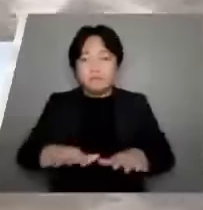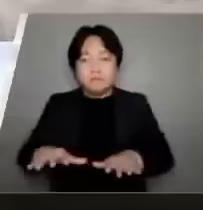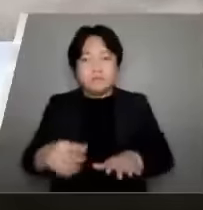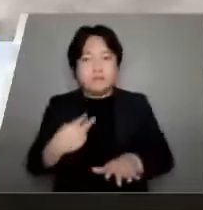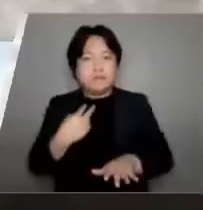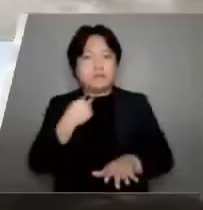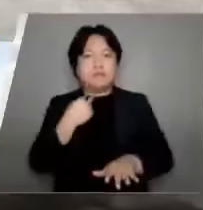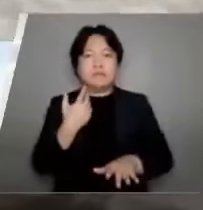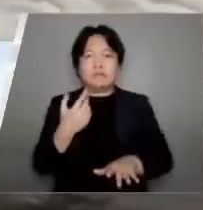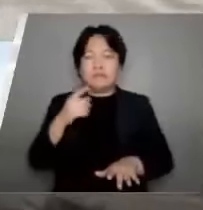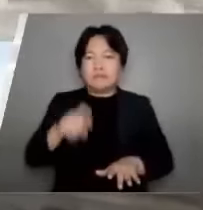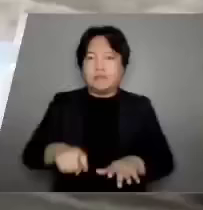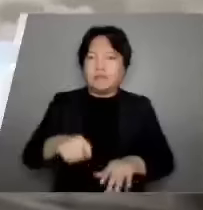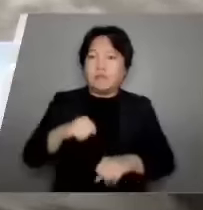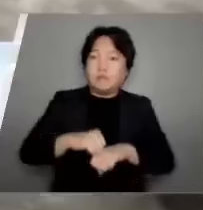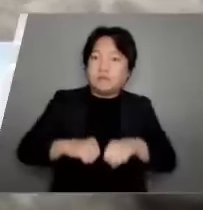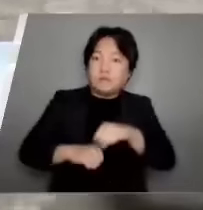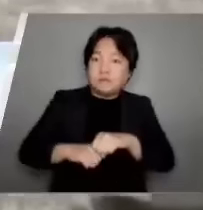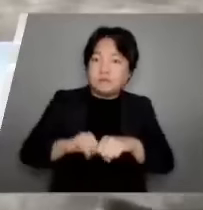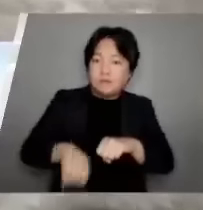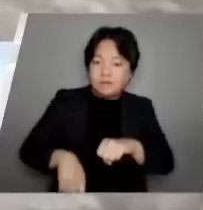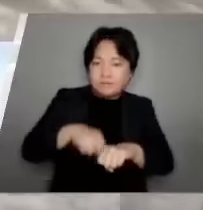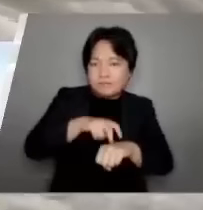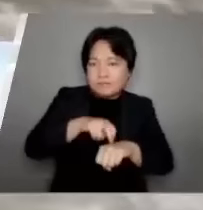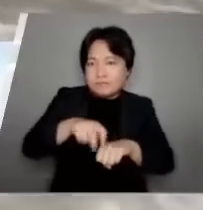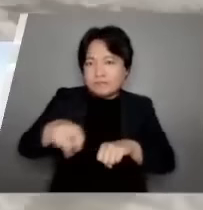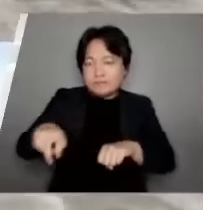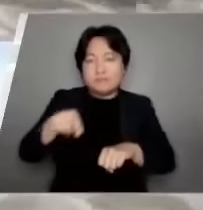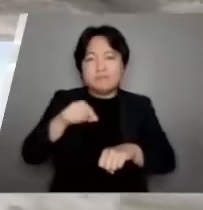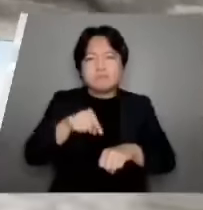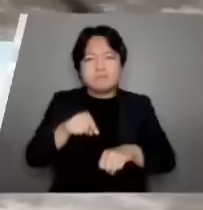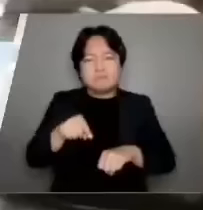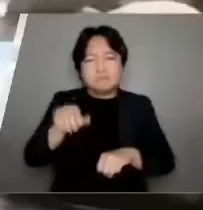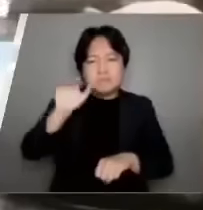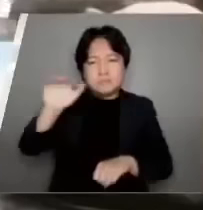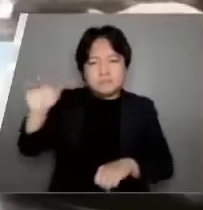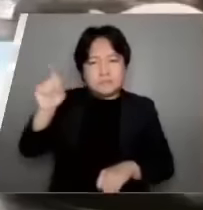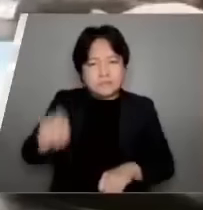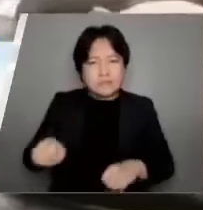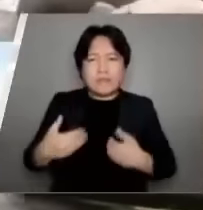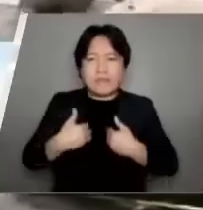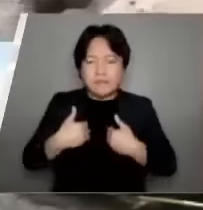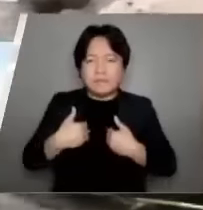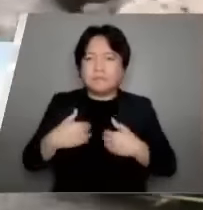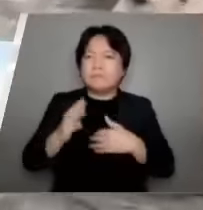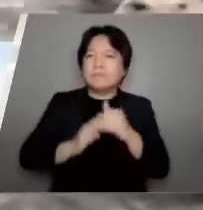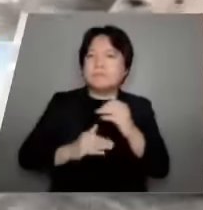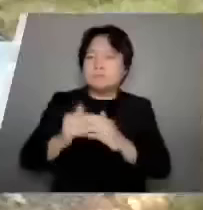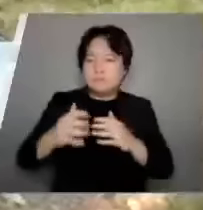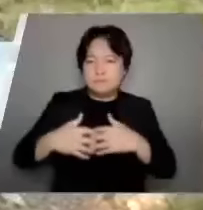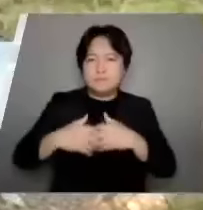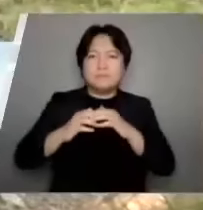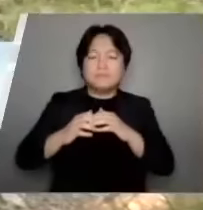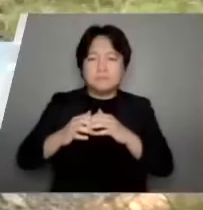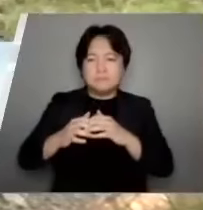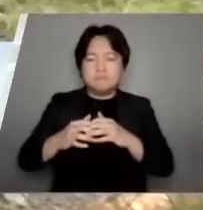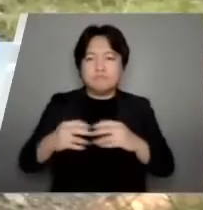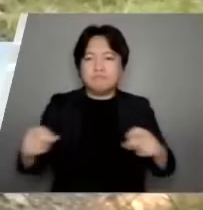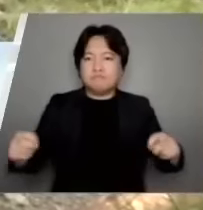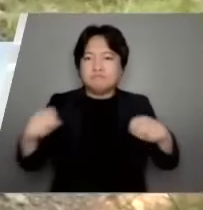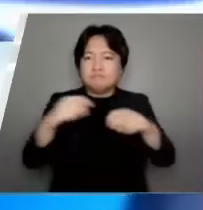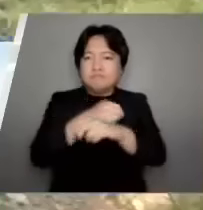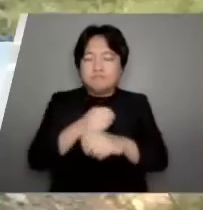bato. Hiling ng mga residente, sana makapagtayo na roon ng konkretong tulay. Ang mga pagbaha sa lugar, dulot ng habagat ayon